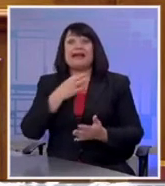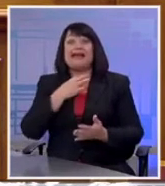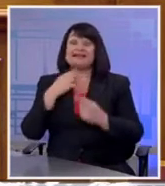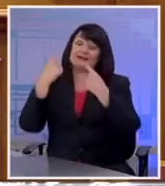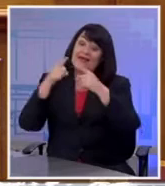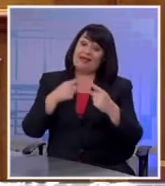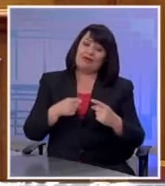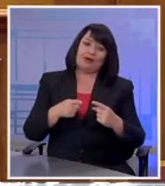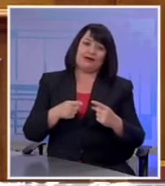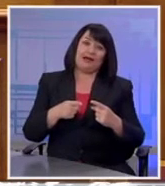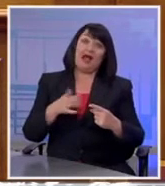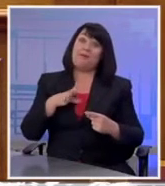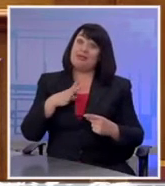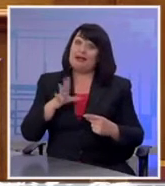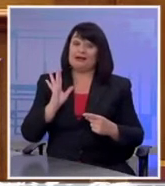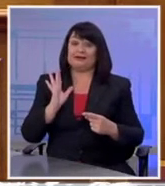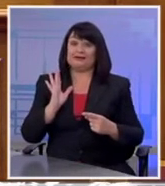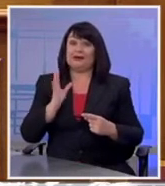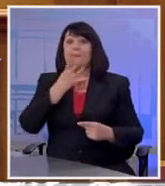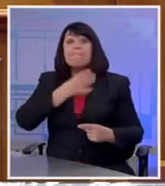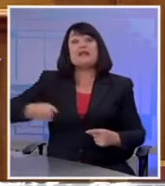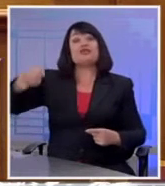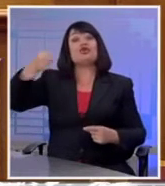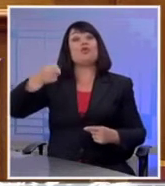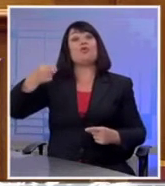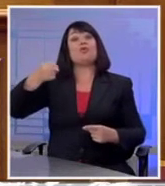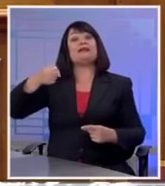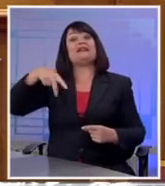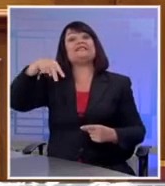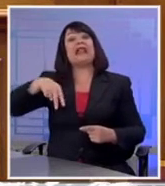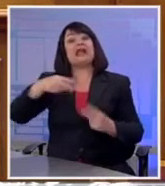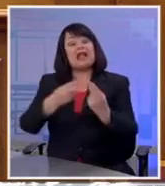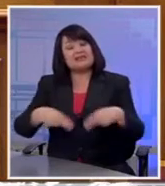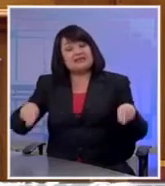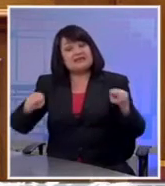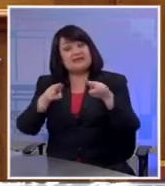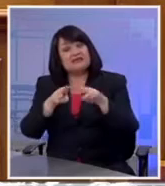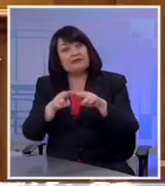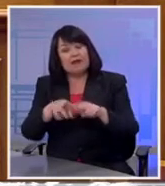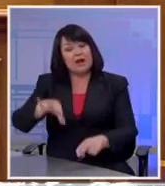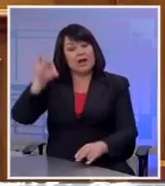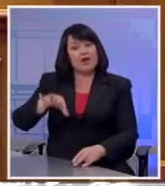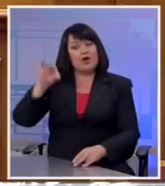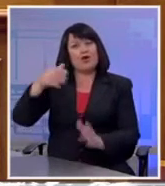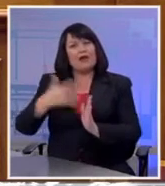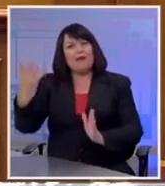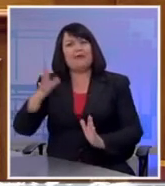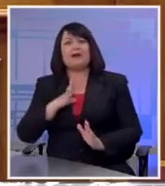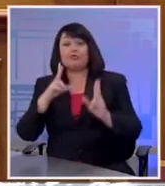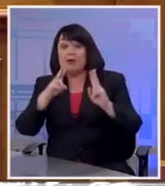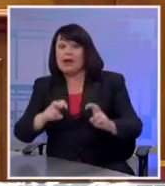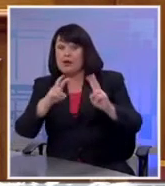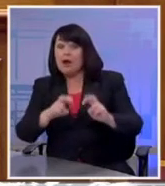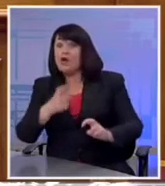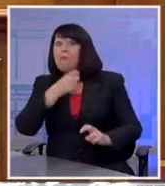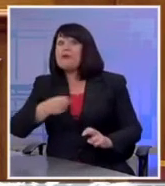να κάνουμε για τη θρησκεία, αν θέλετε. Να βάλουμε στους Μητροπολίτες λαϊκά συμβούλια διακλήρου. Δηλαδή σε κάθε Μητρόπολη 15 άτομα να ελέγχουν τα οικονομικά